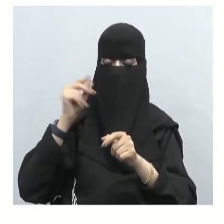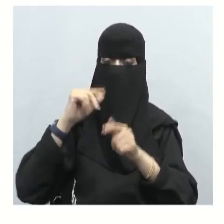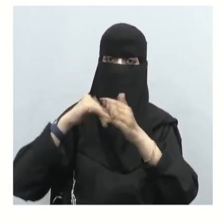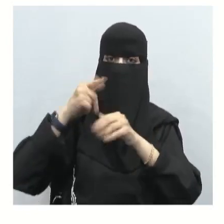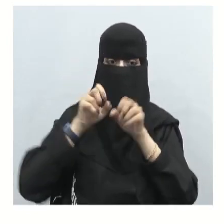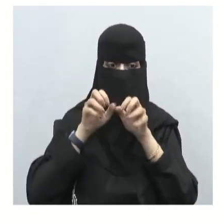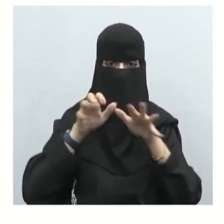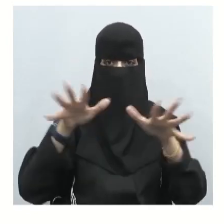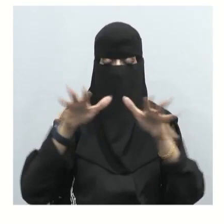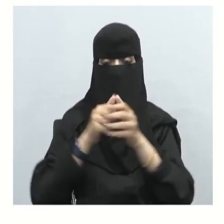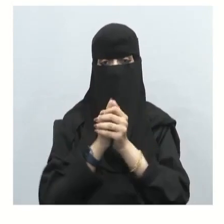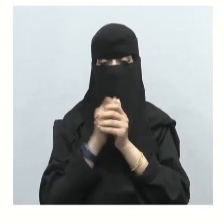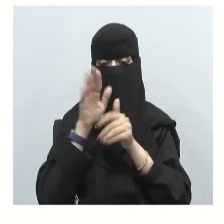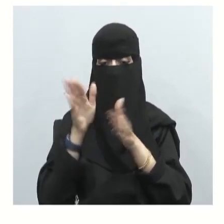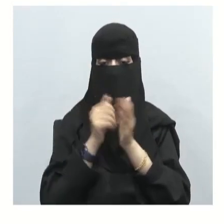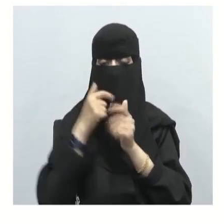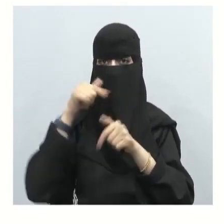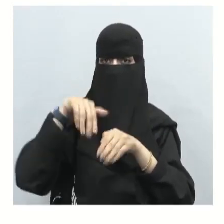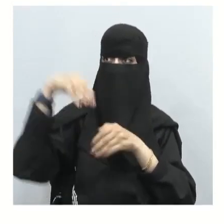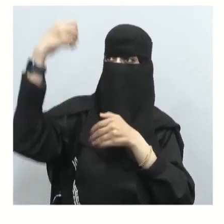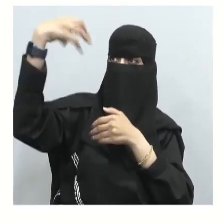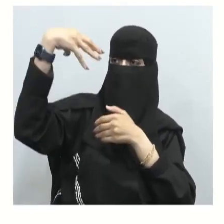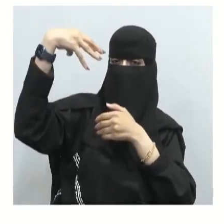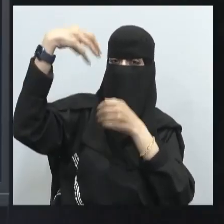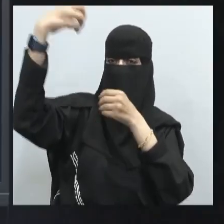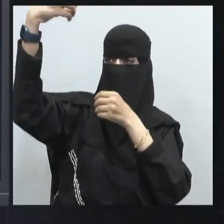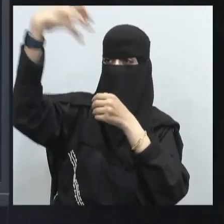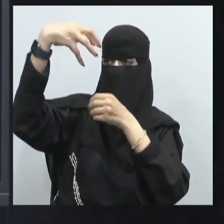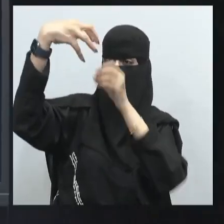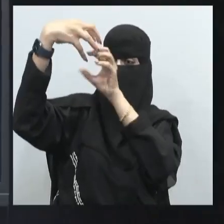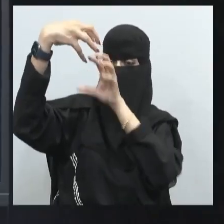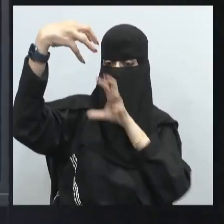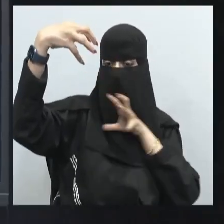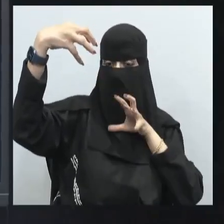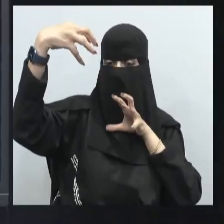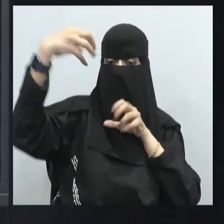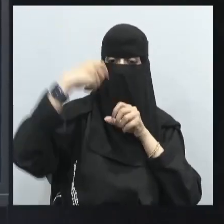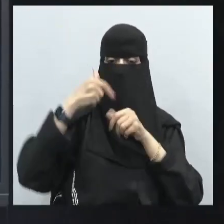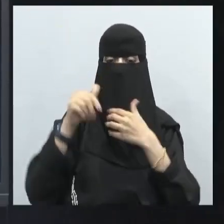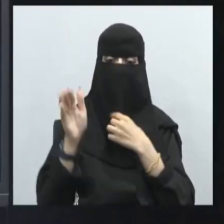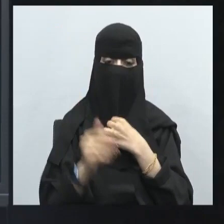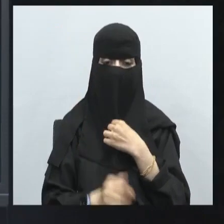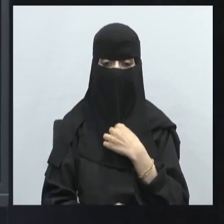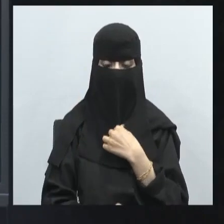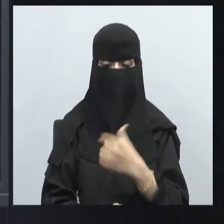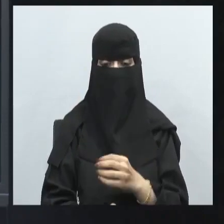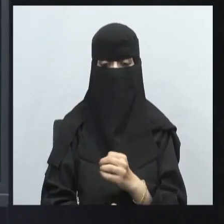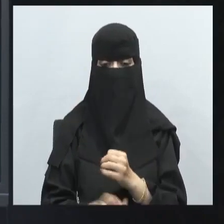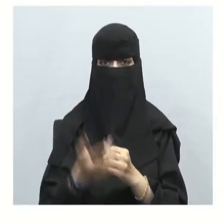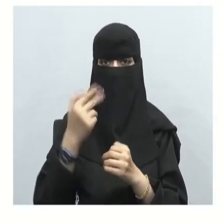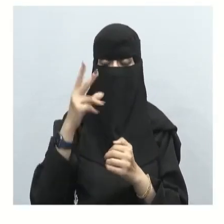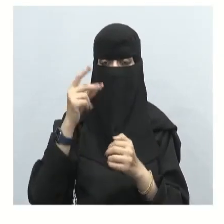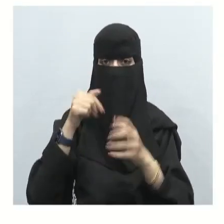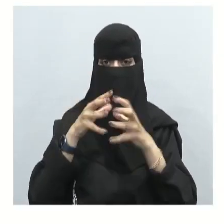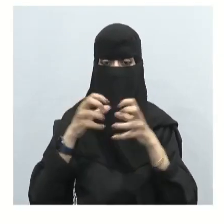ينتشر في جميع الاتجاهات لان الضوء المتوهج دائما ينتشر في جميع الاتجاهات الضوء